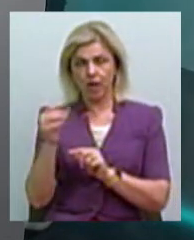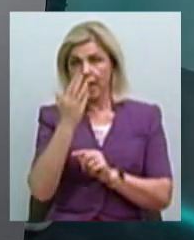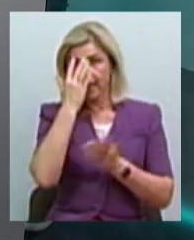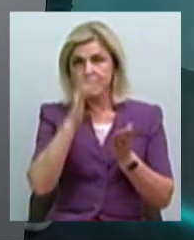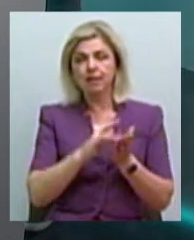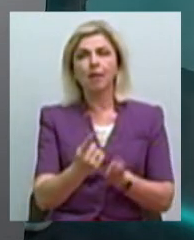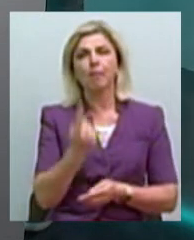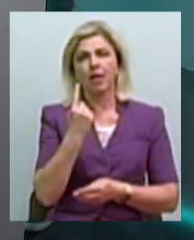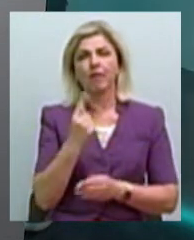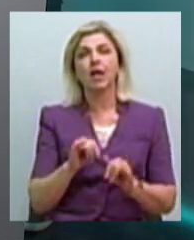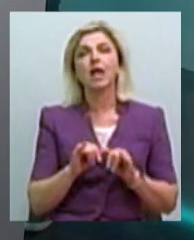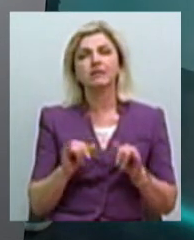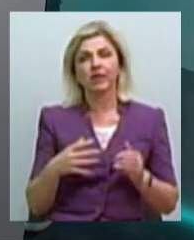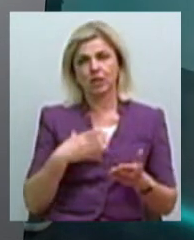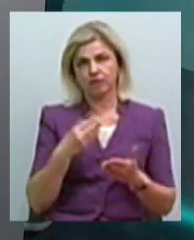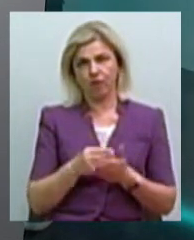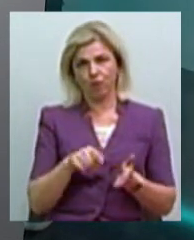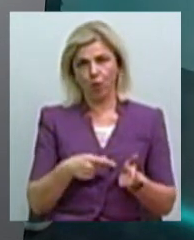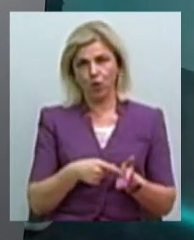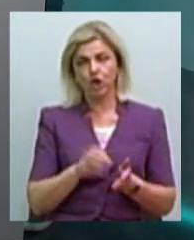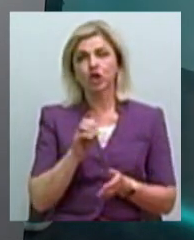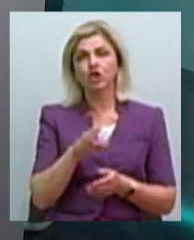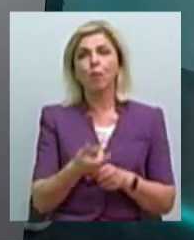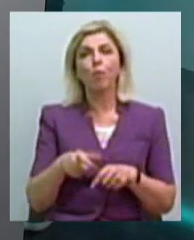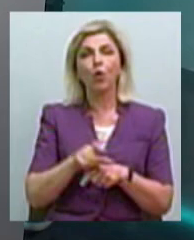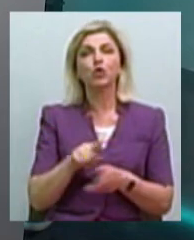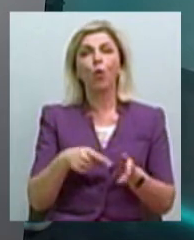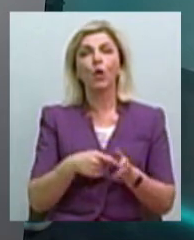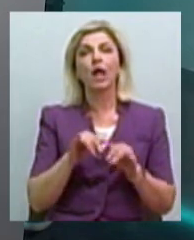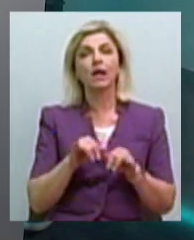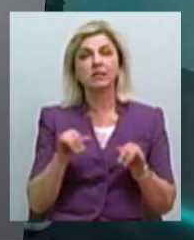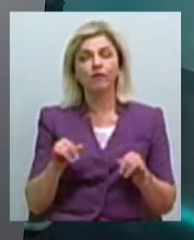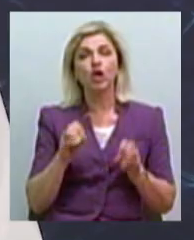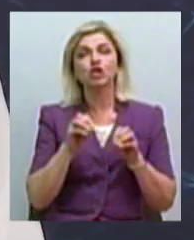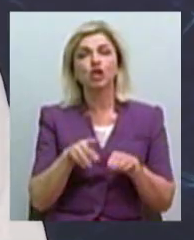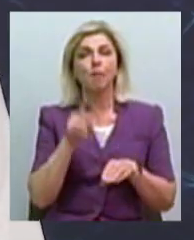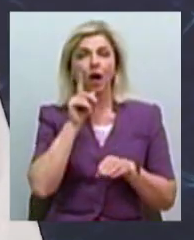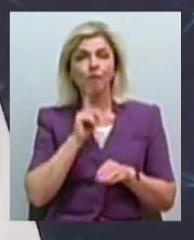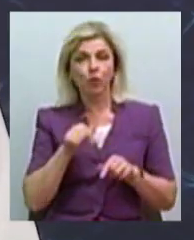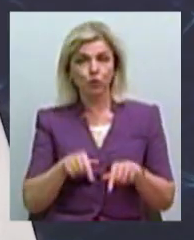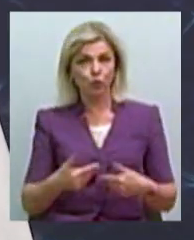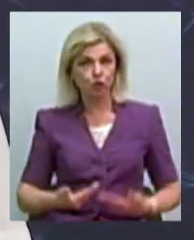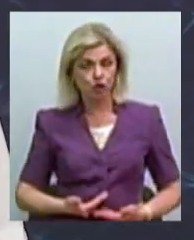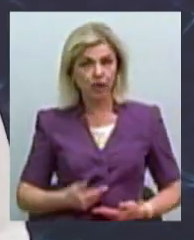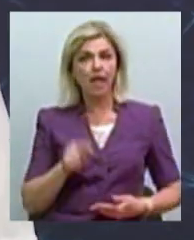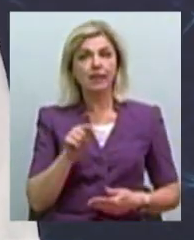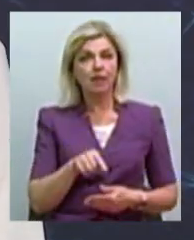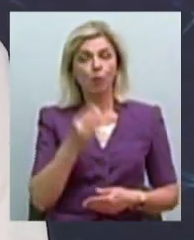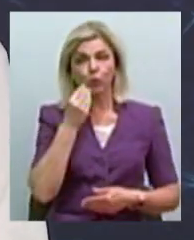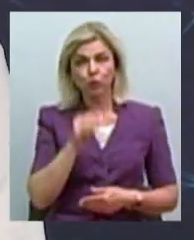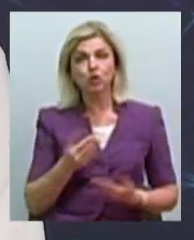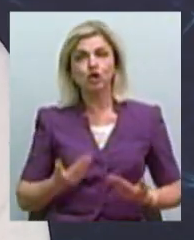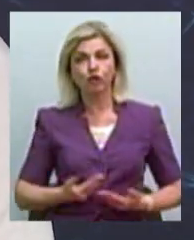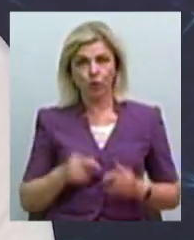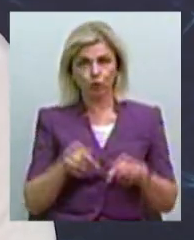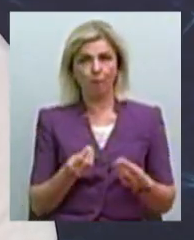именно развитие своего города. Потому что чем больше город развивается, чем комфортнее здесь жить, тем лучше здесь живет бизнес. Собственно,